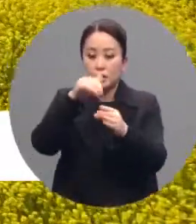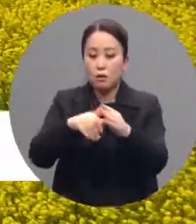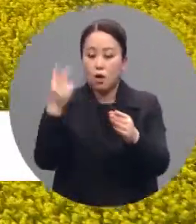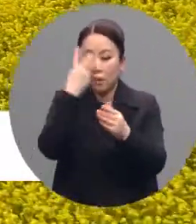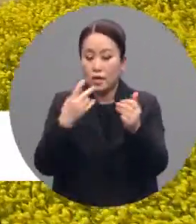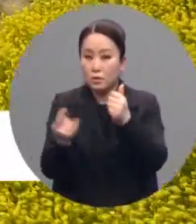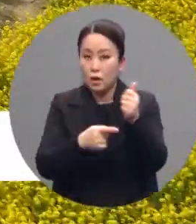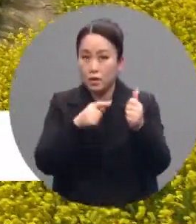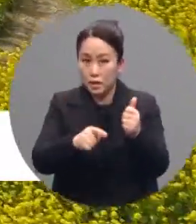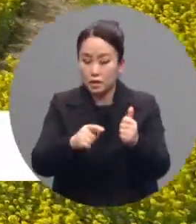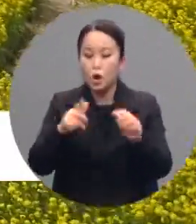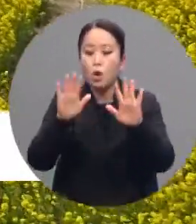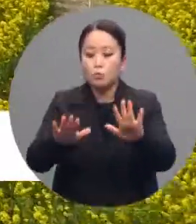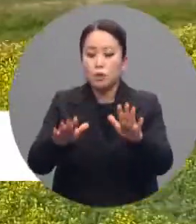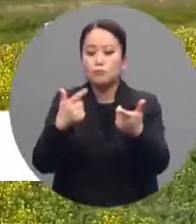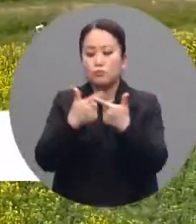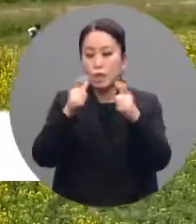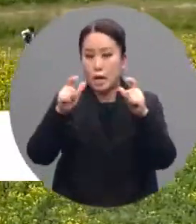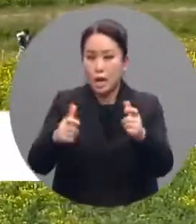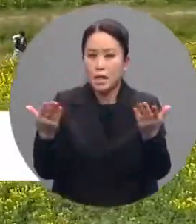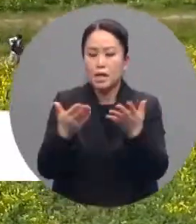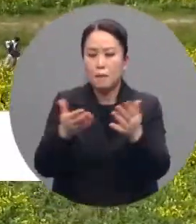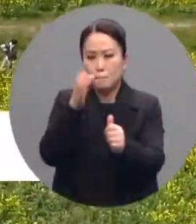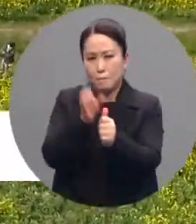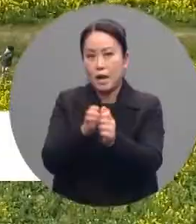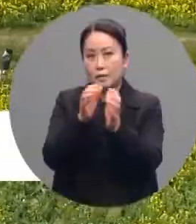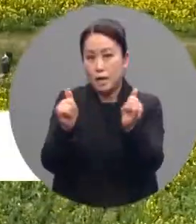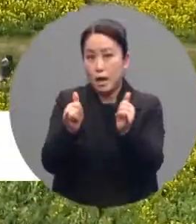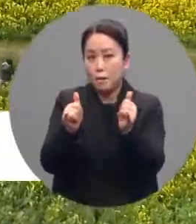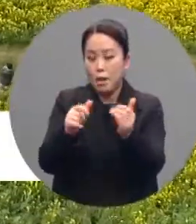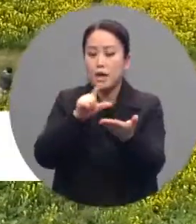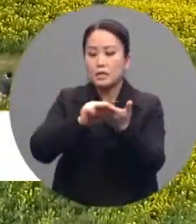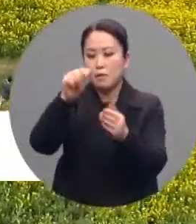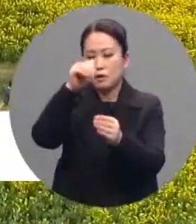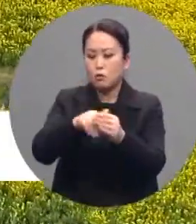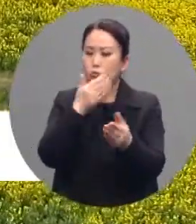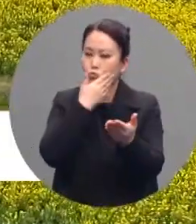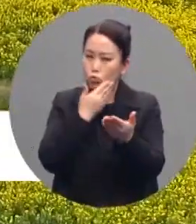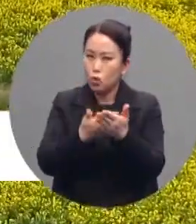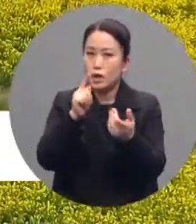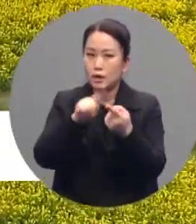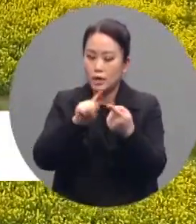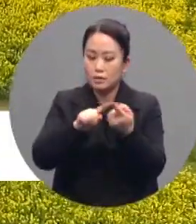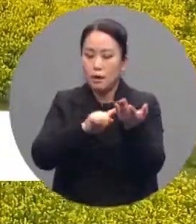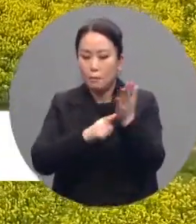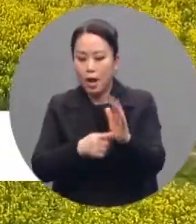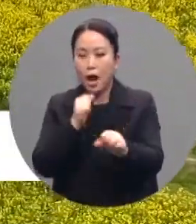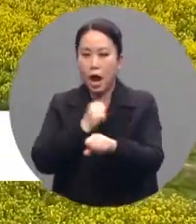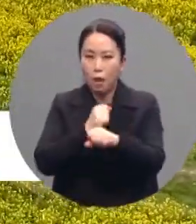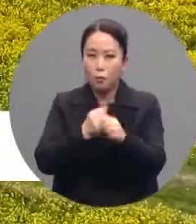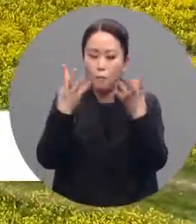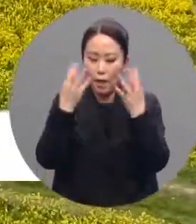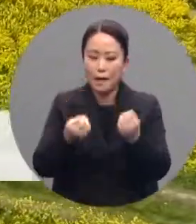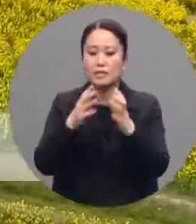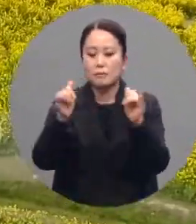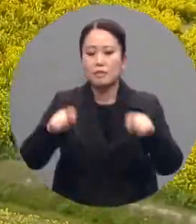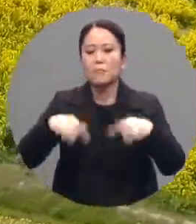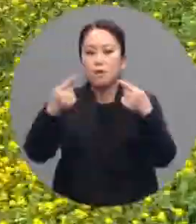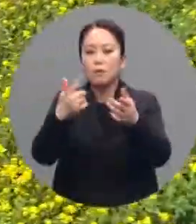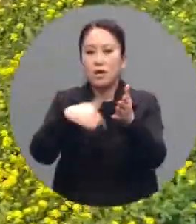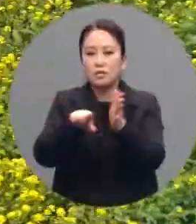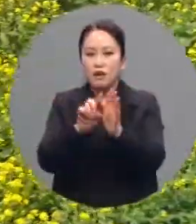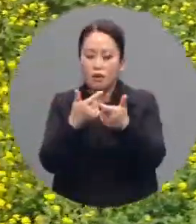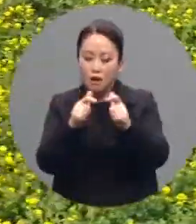우리 지역의 일꾼을 뽑는 지방 선거의 중요성을 알리고 보다 많은 유권자들이 투표에 참여 하도록 다양한